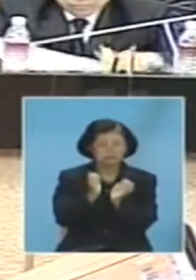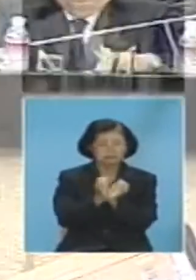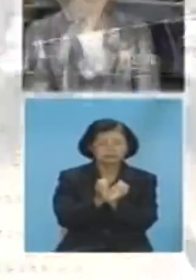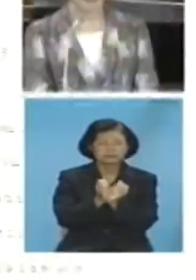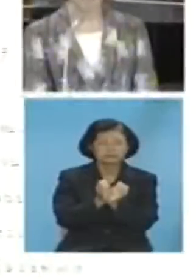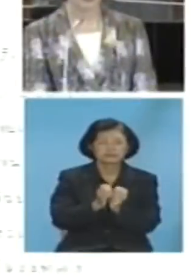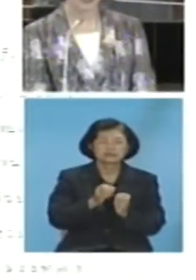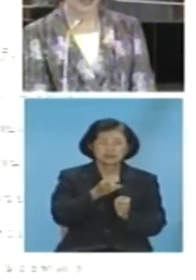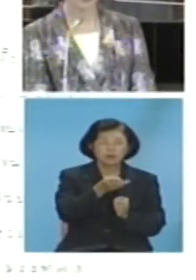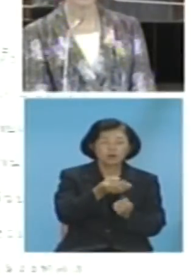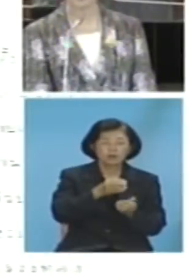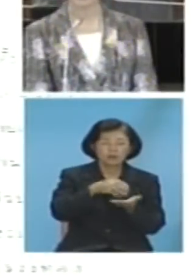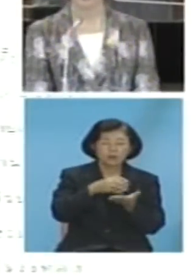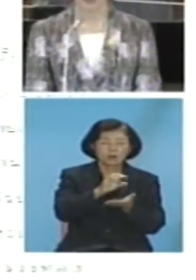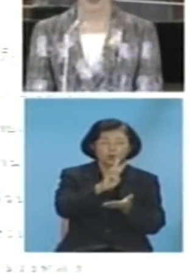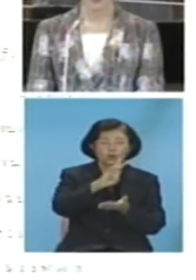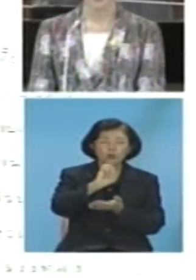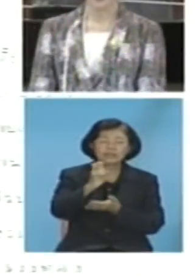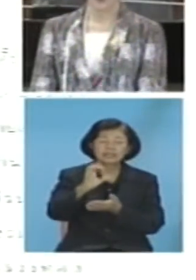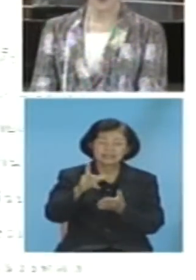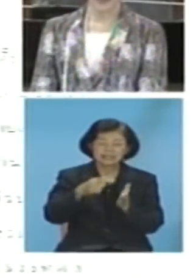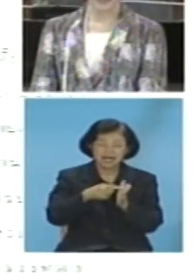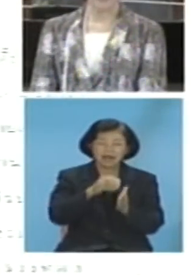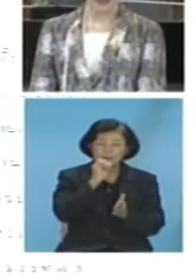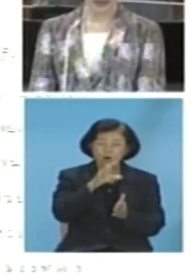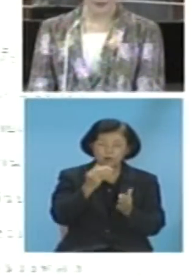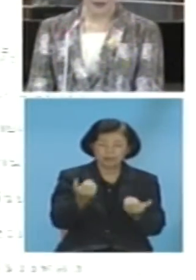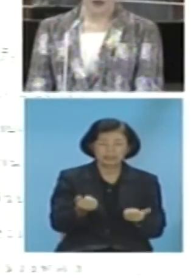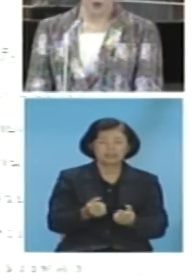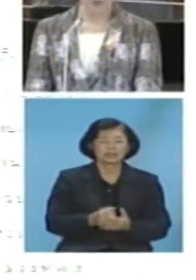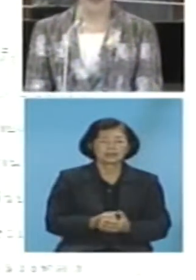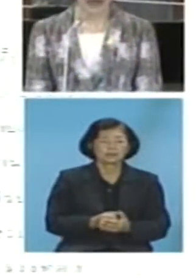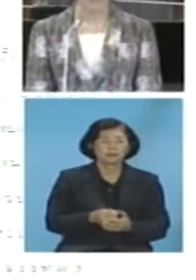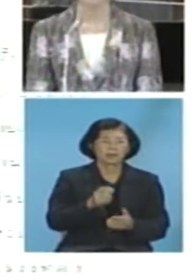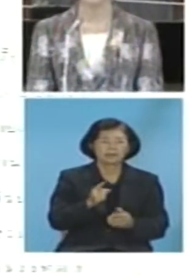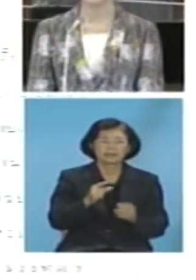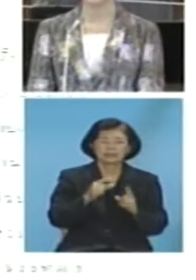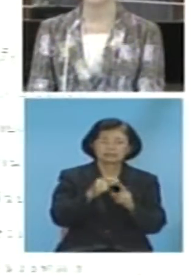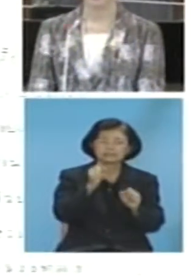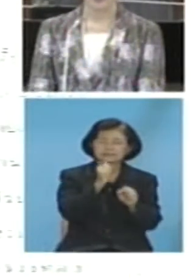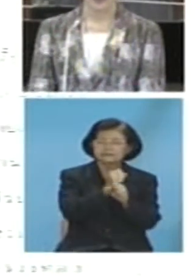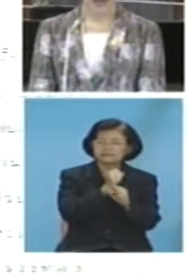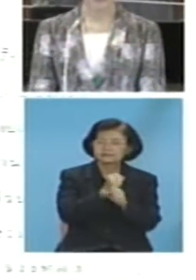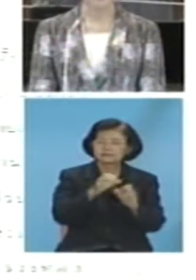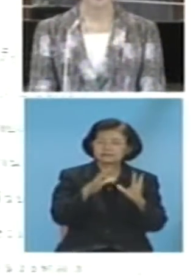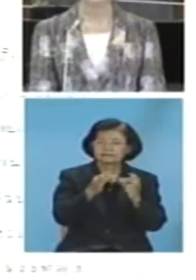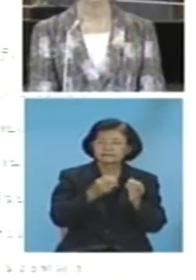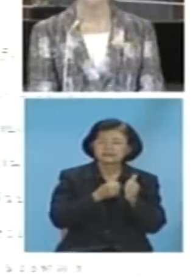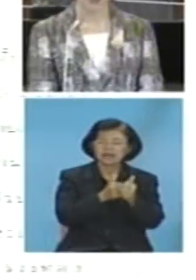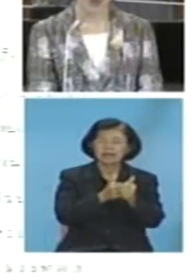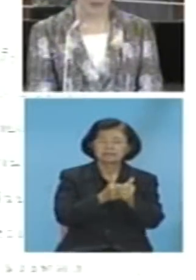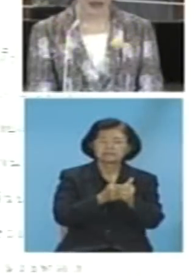ที่นายวิชานำมาแถลงต่อสภาในวันนี้ล้วนเป็นคำล้วนเป็นการดำเนินคดีตามสัญญา